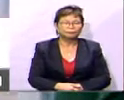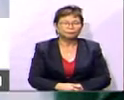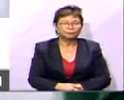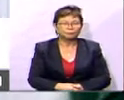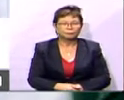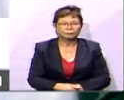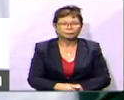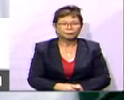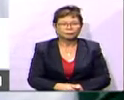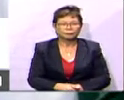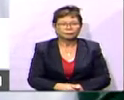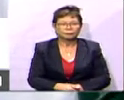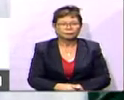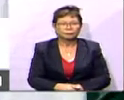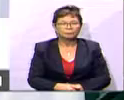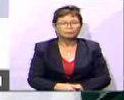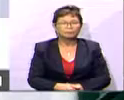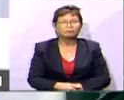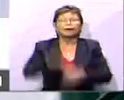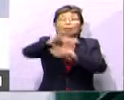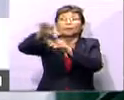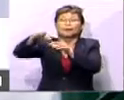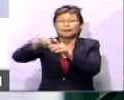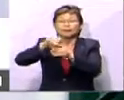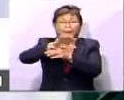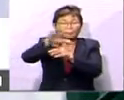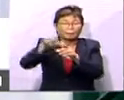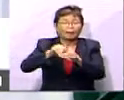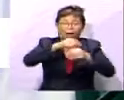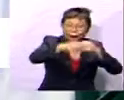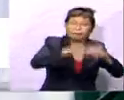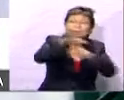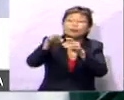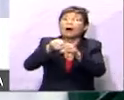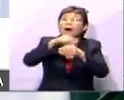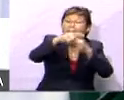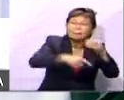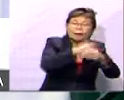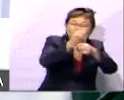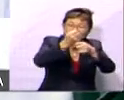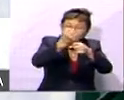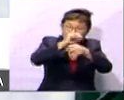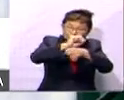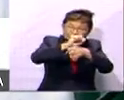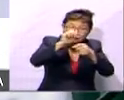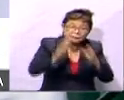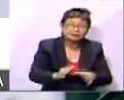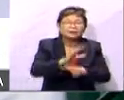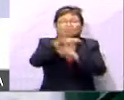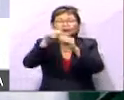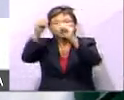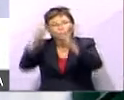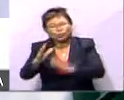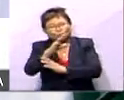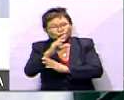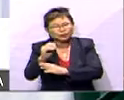barang premis, di mana ia melibatkan soal tenaga kerja termasuk guru-guru